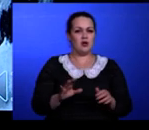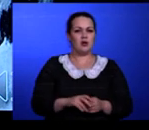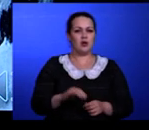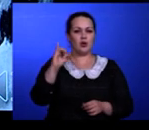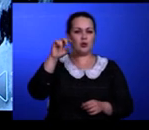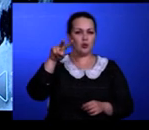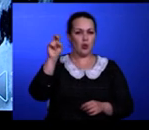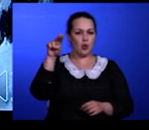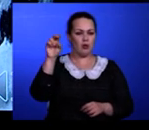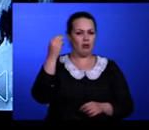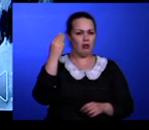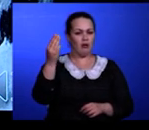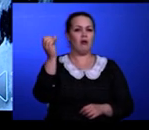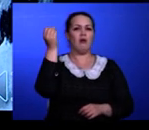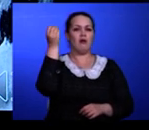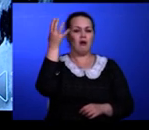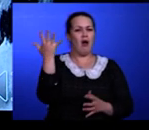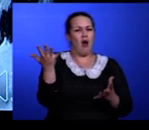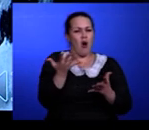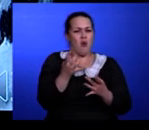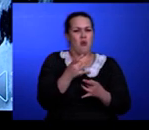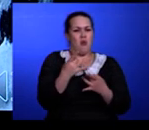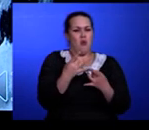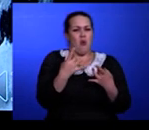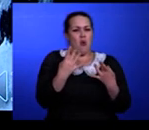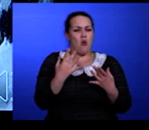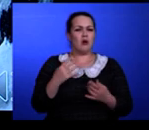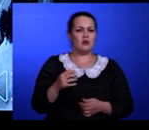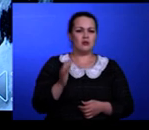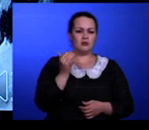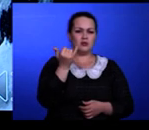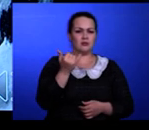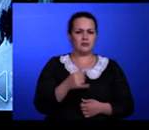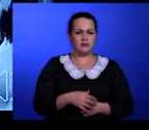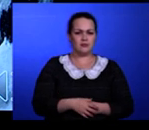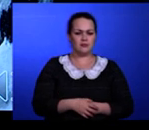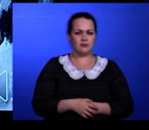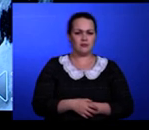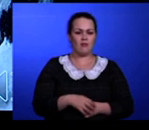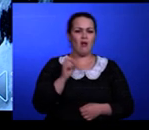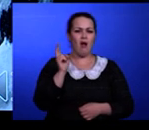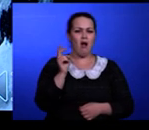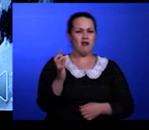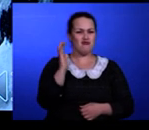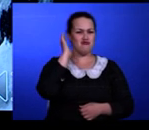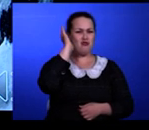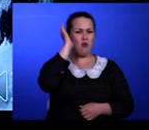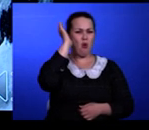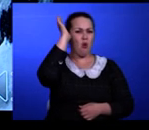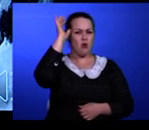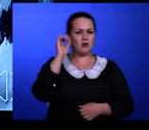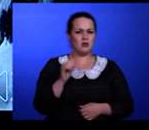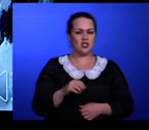знал с каким грохотом рвутся сейчас бомбы как черные дымовые